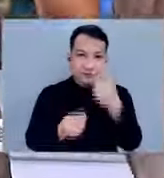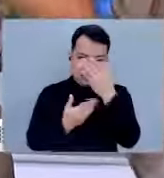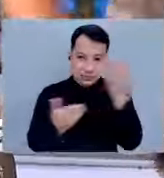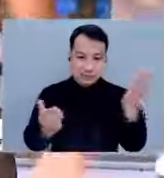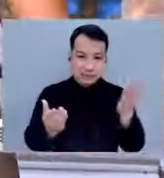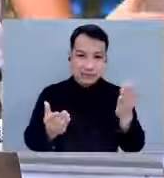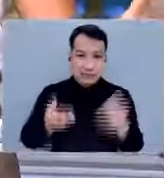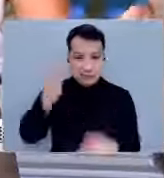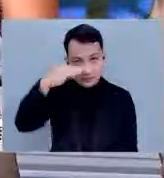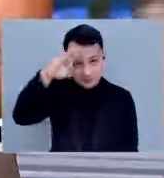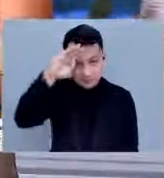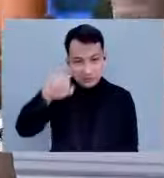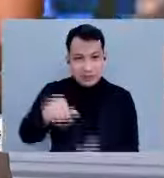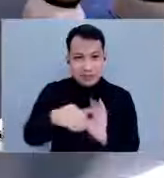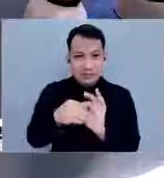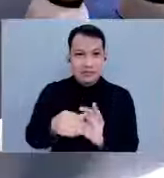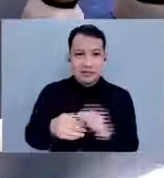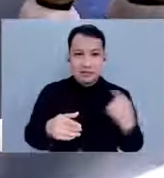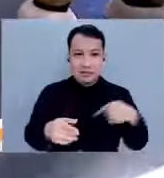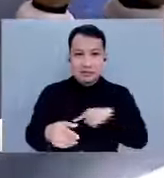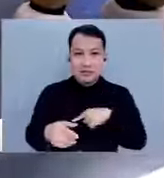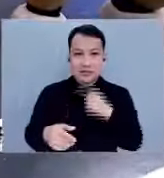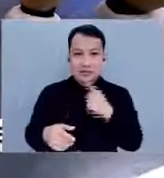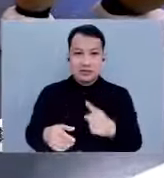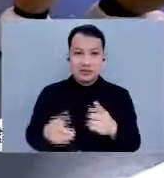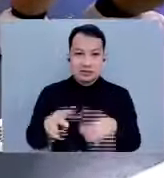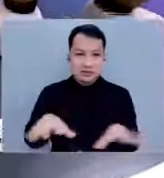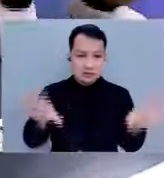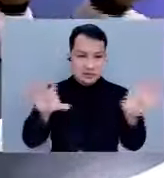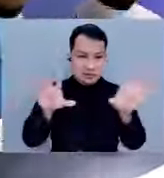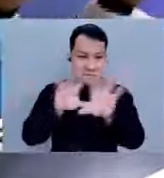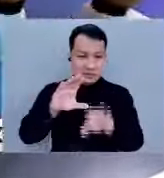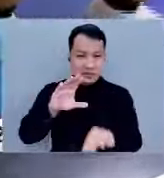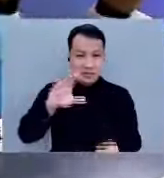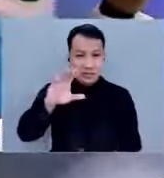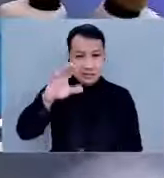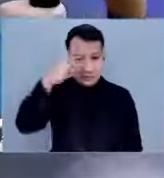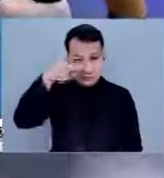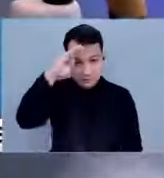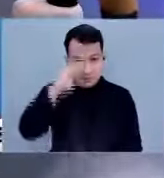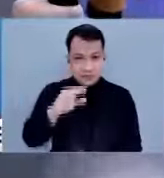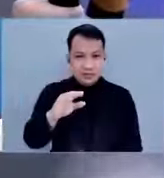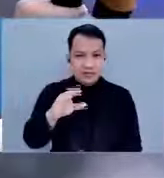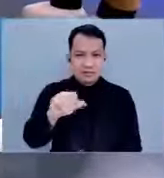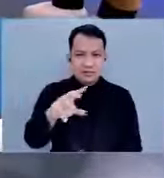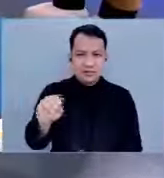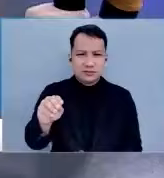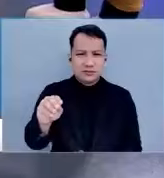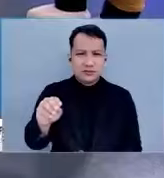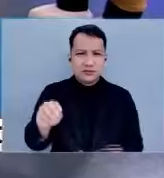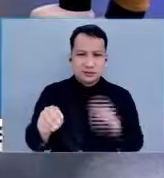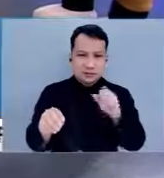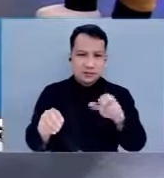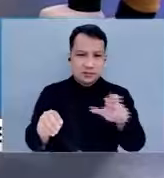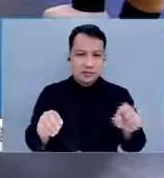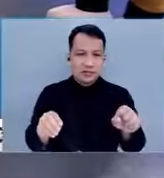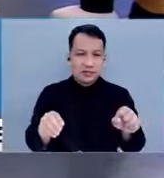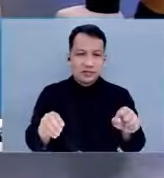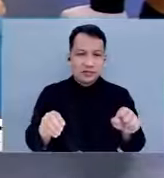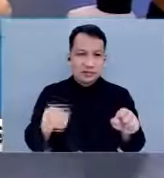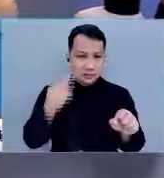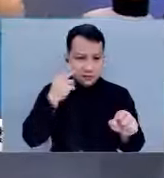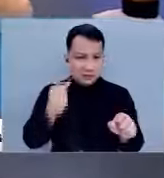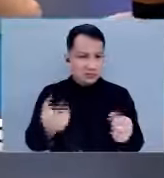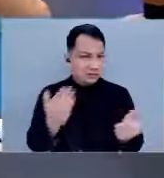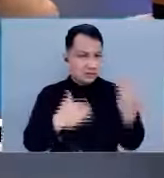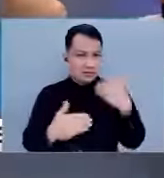mascot rentals Yan po sa kanila kasama sila resin Rivero at shayra era shayra Halika